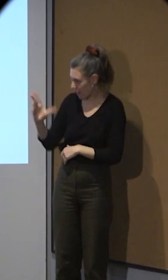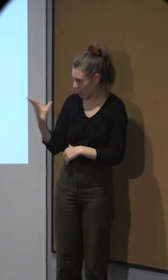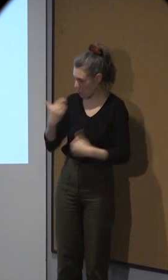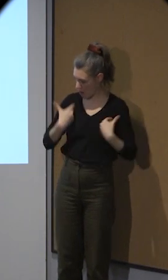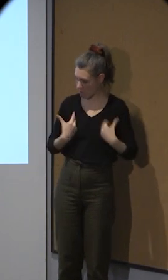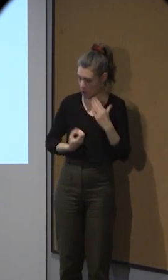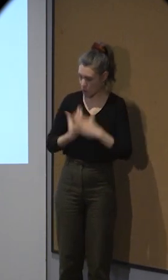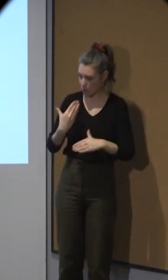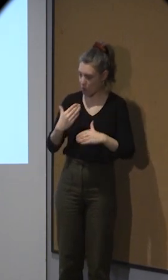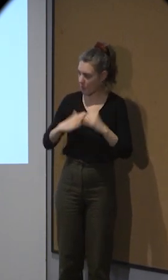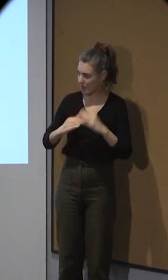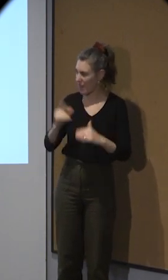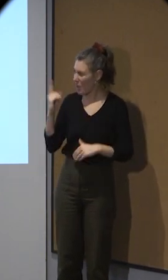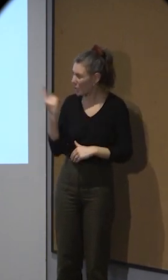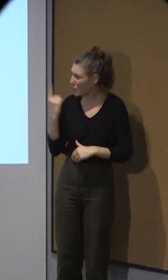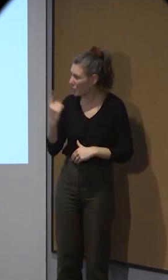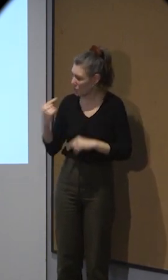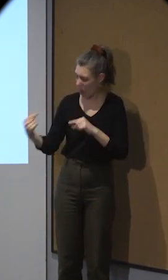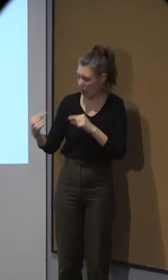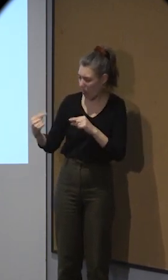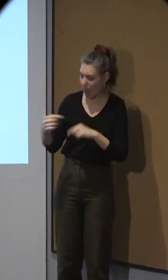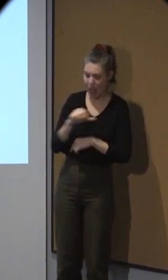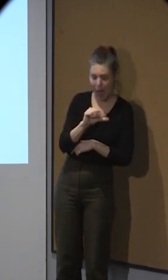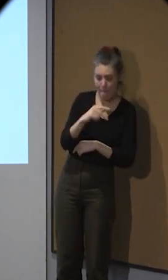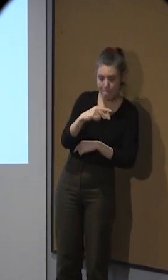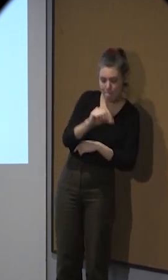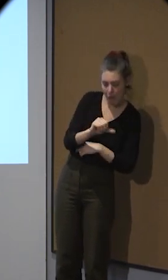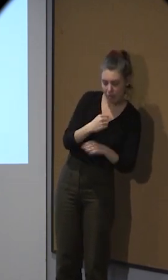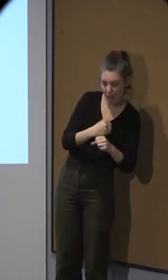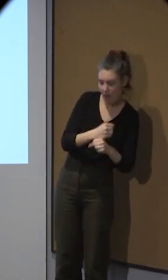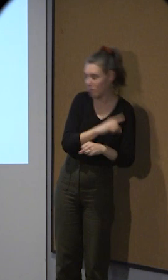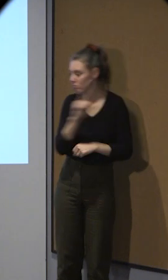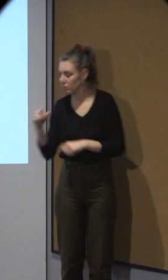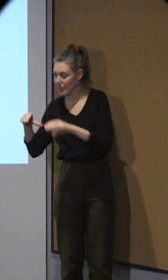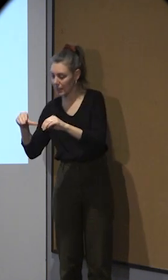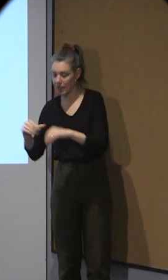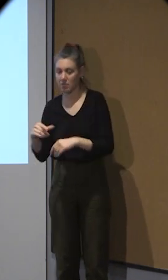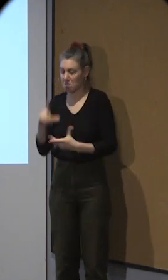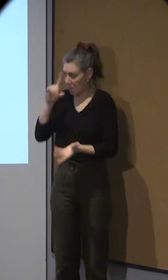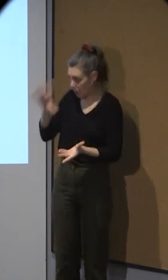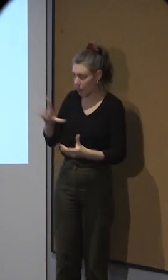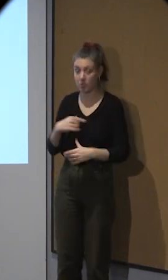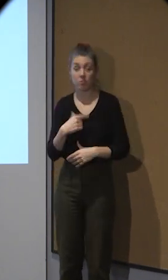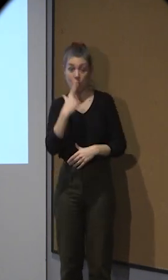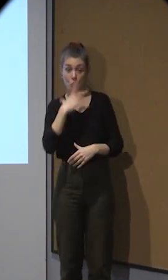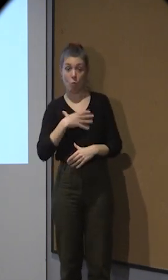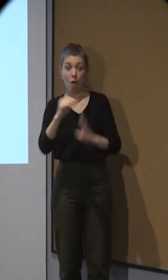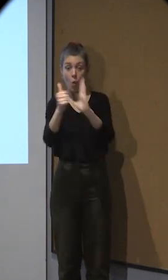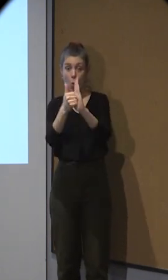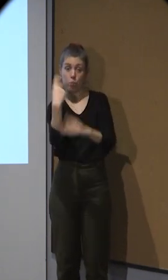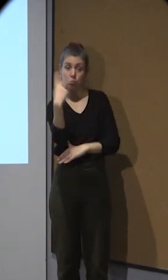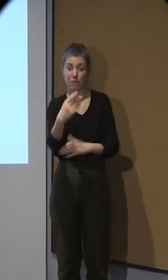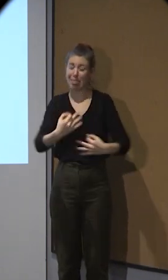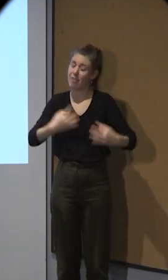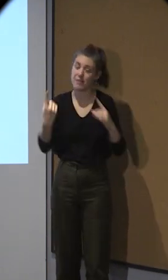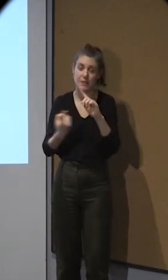petite guéguerre entre les kinés et les APA, et vous, qu'est-ce que vous en pensez? Votre rôle est très important. Il a été